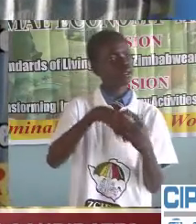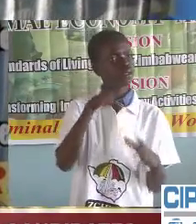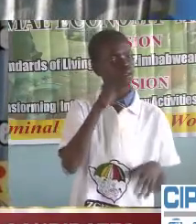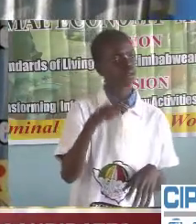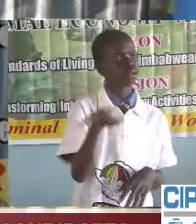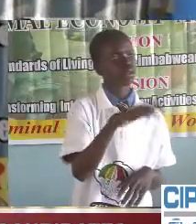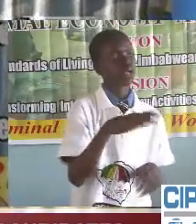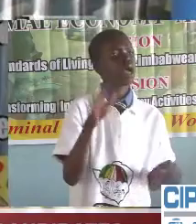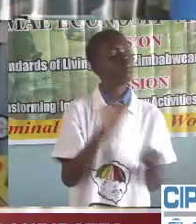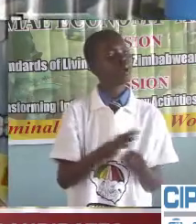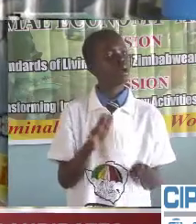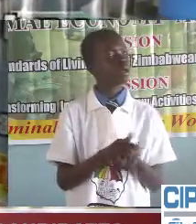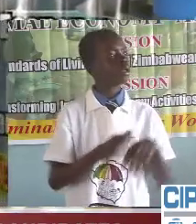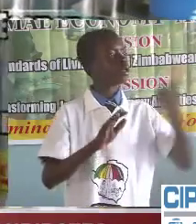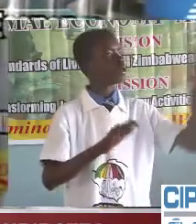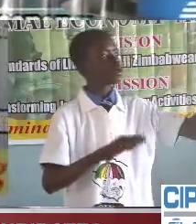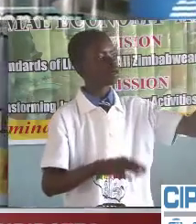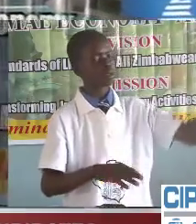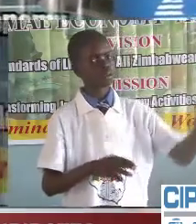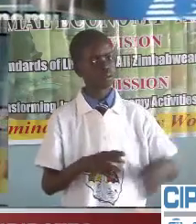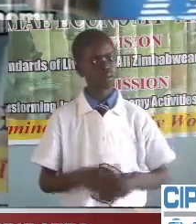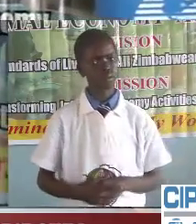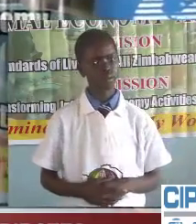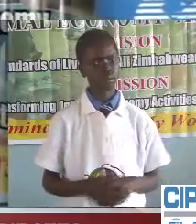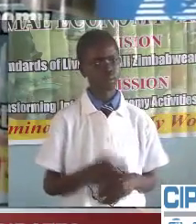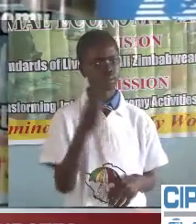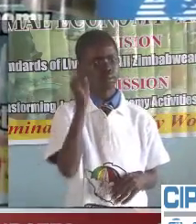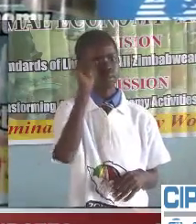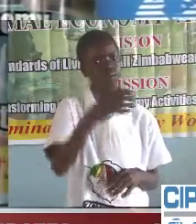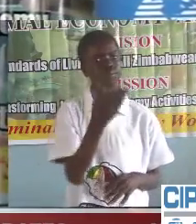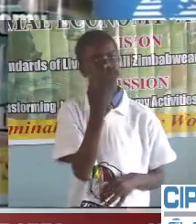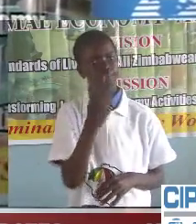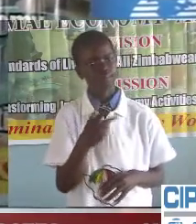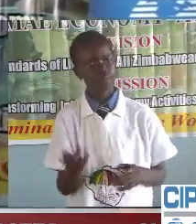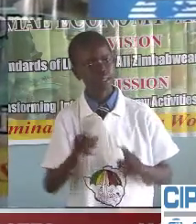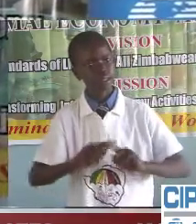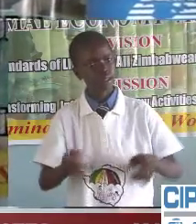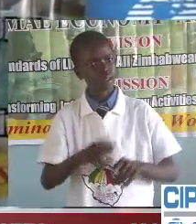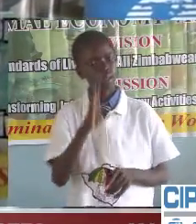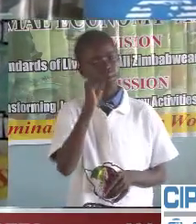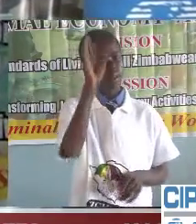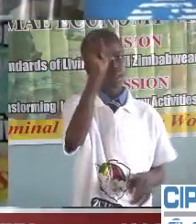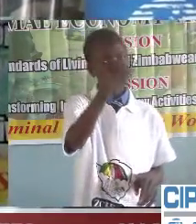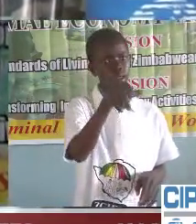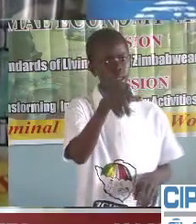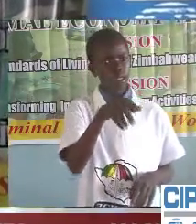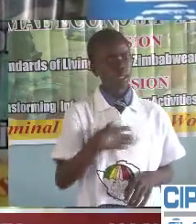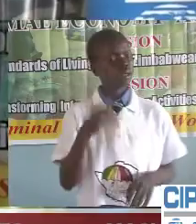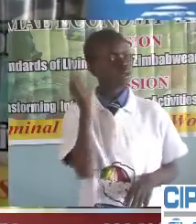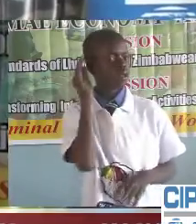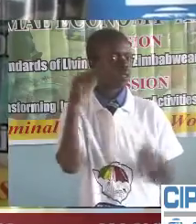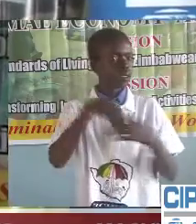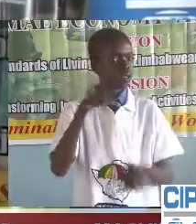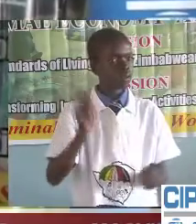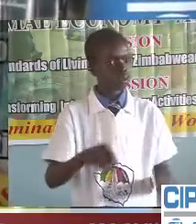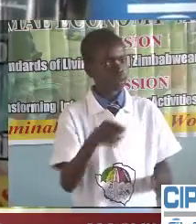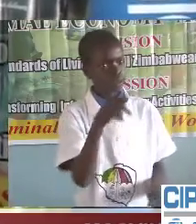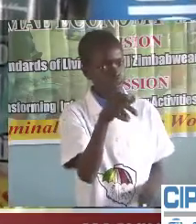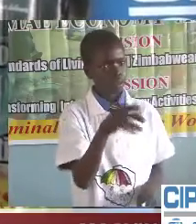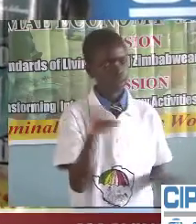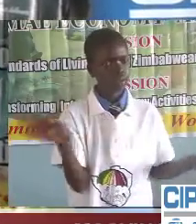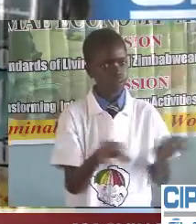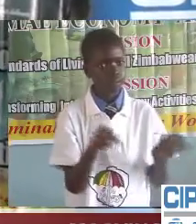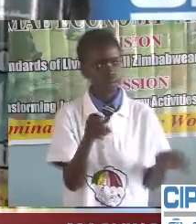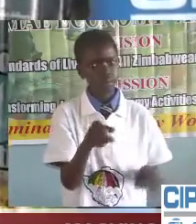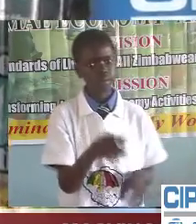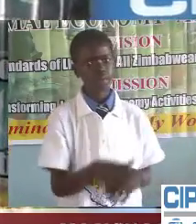ndizvozvo. Because of my logistical reasons talimita number. Asi wewe zvauchanzwa panapa nezviri kuitika. Handitika